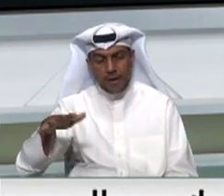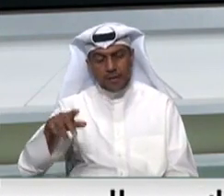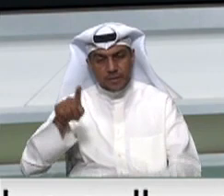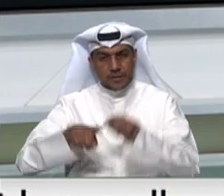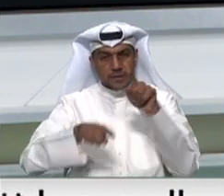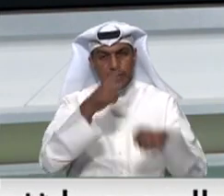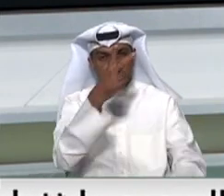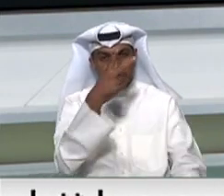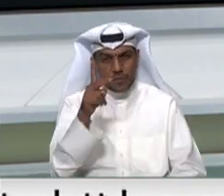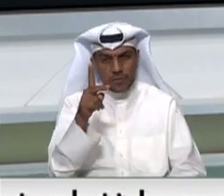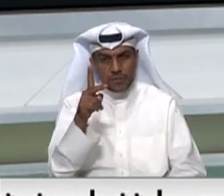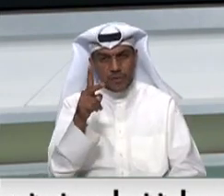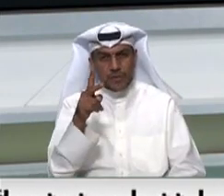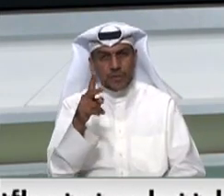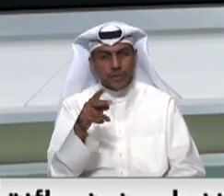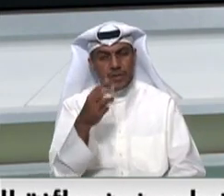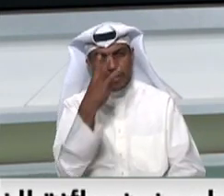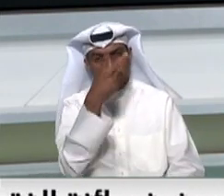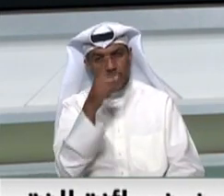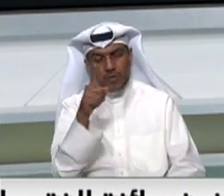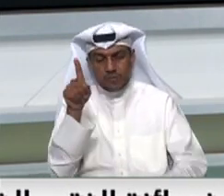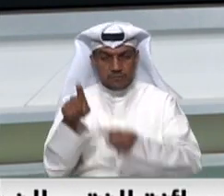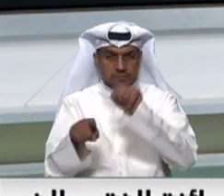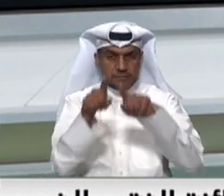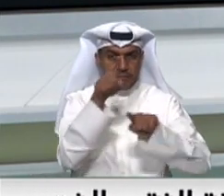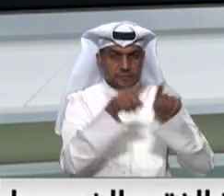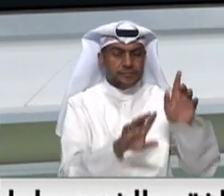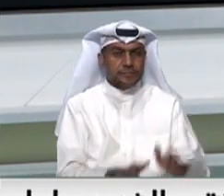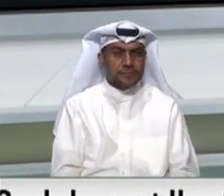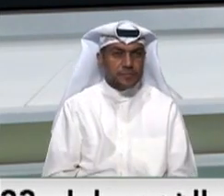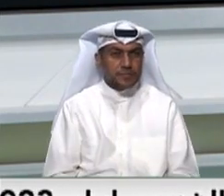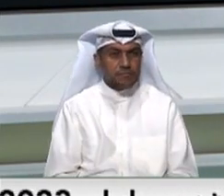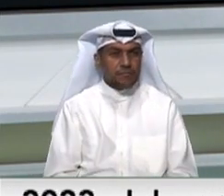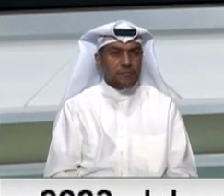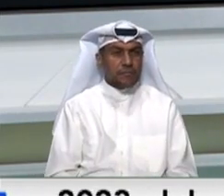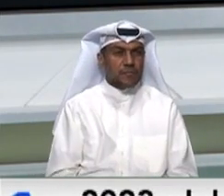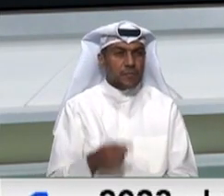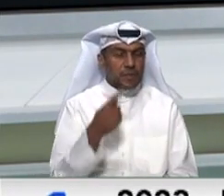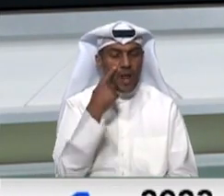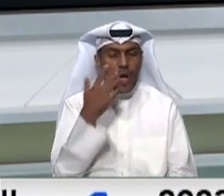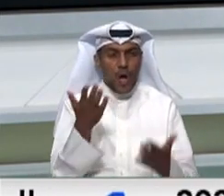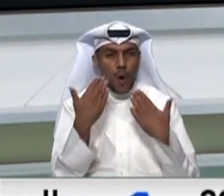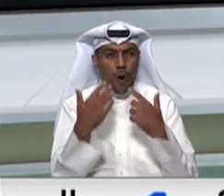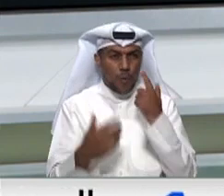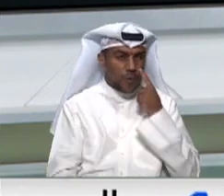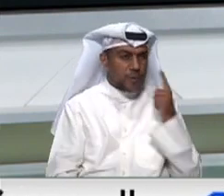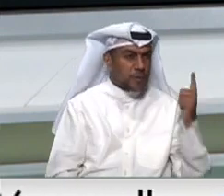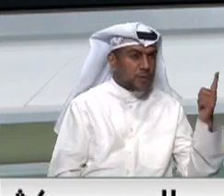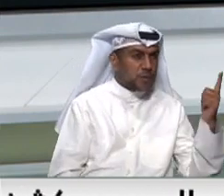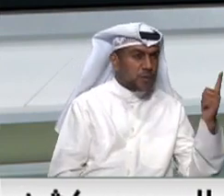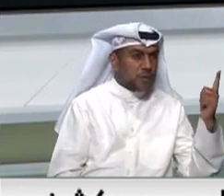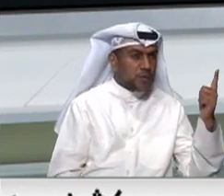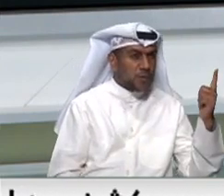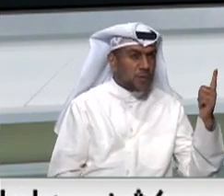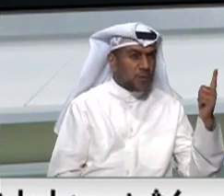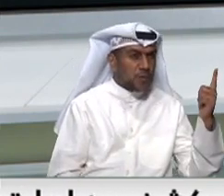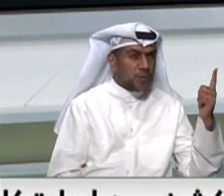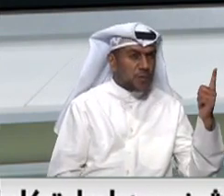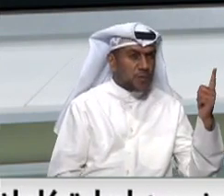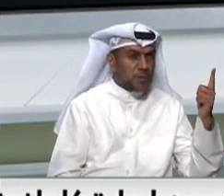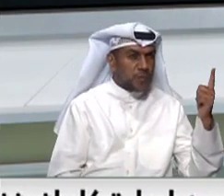بين 21 إلى 23 درجة مئوية. الرياح بشكل عام رياح متقلبة الاتجاه خفيفة